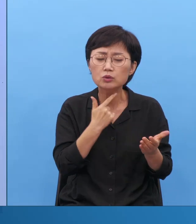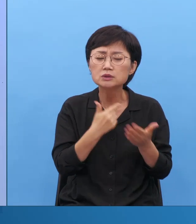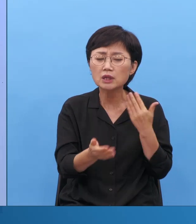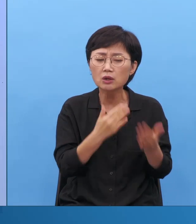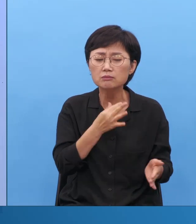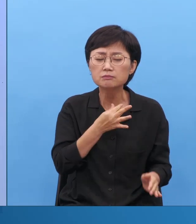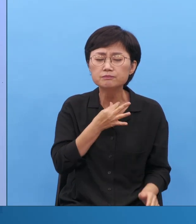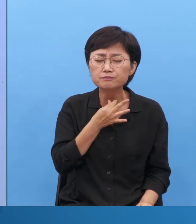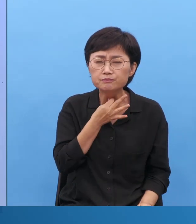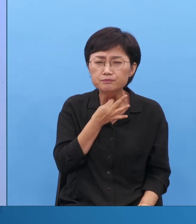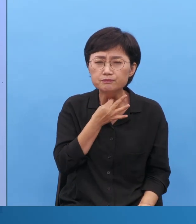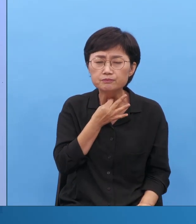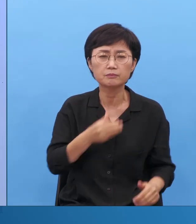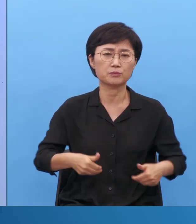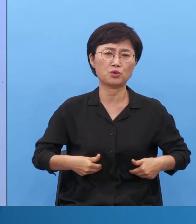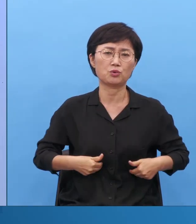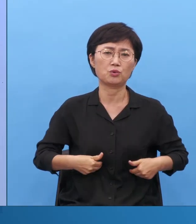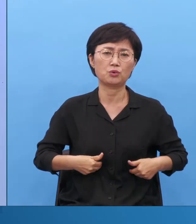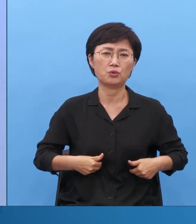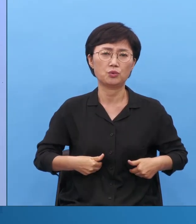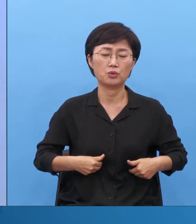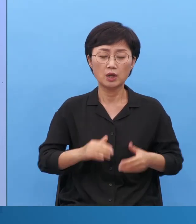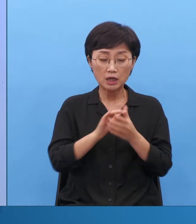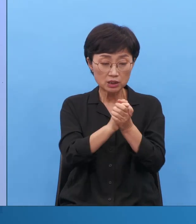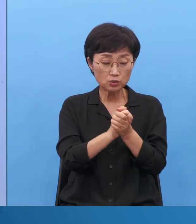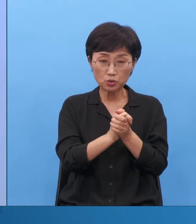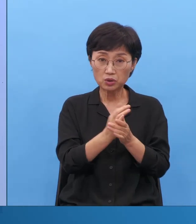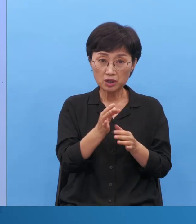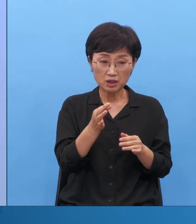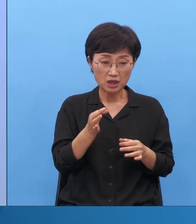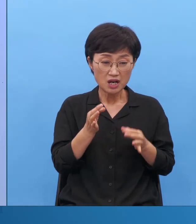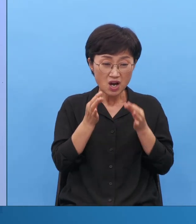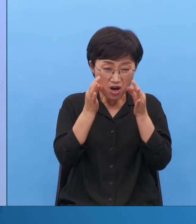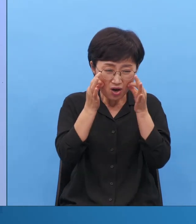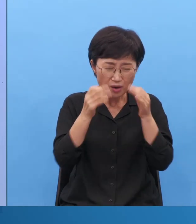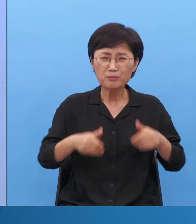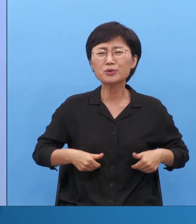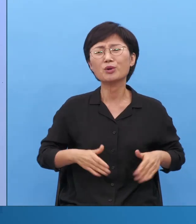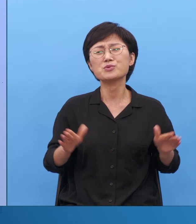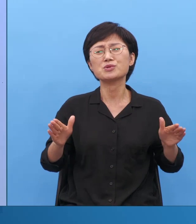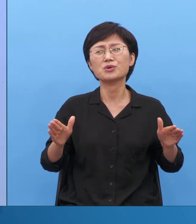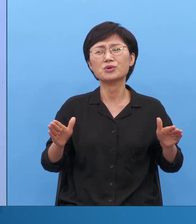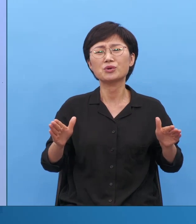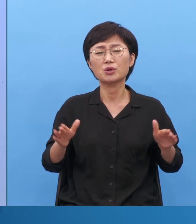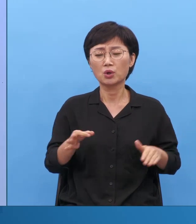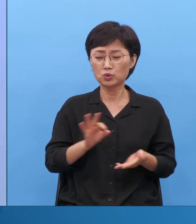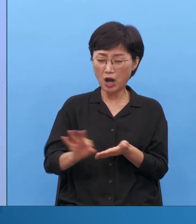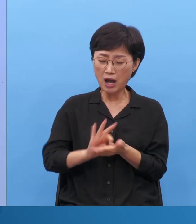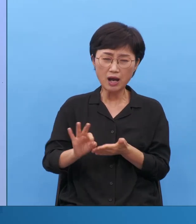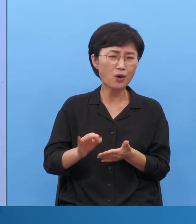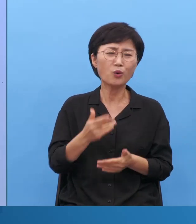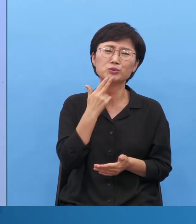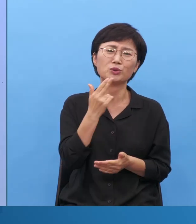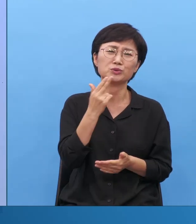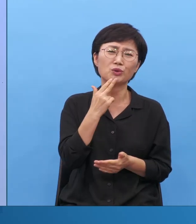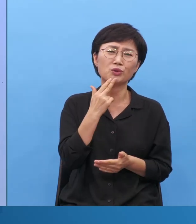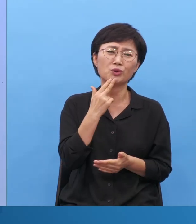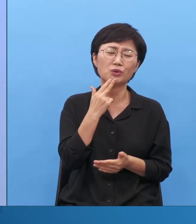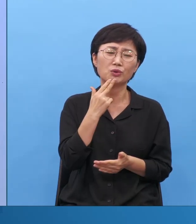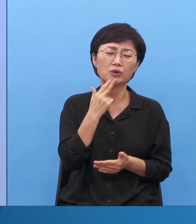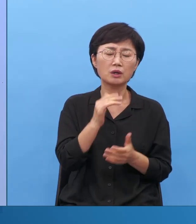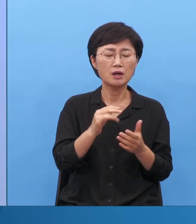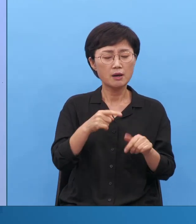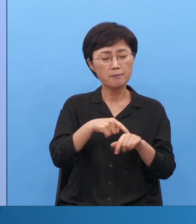your week, you have to 그건 enjoy 아무 this 힘드는 experience. 것도 아니고 돈 드는 것도 아니고 시간 드는 것도 아니에요. It's not difficult. It doesn't cost anything. It doesn't even take